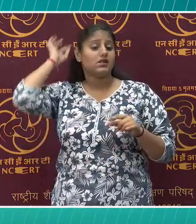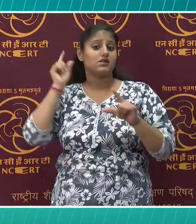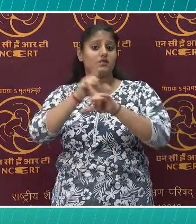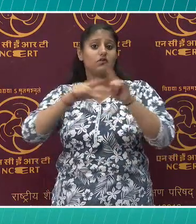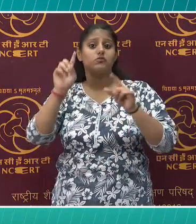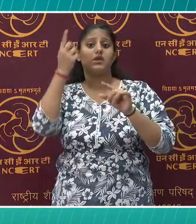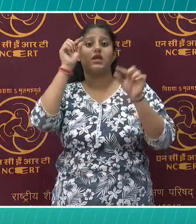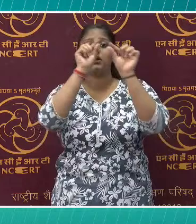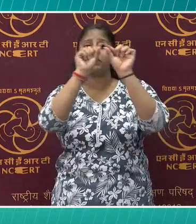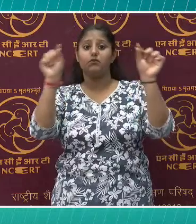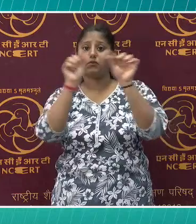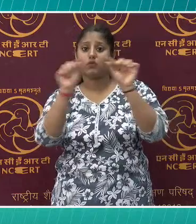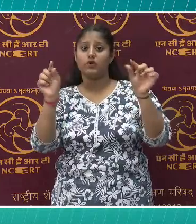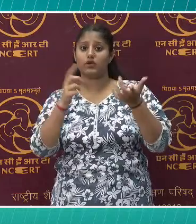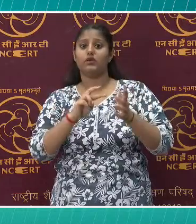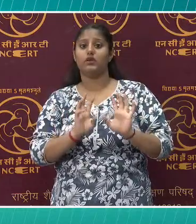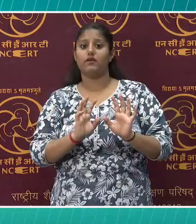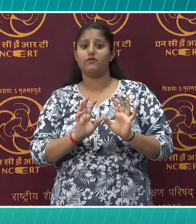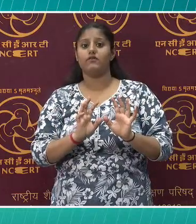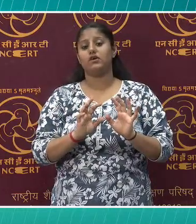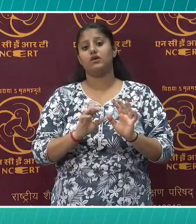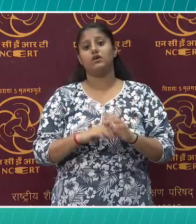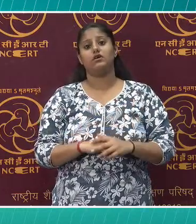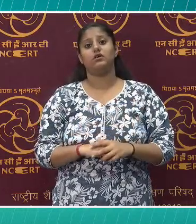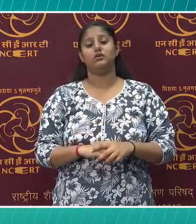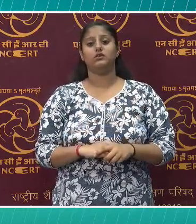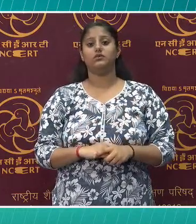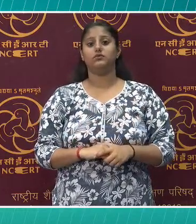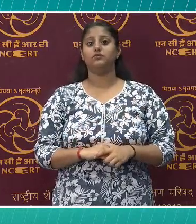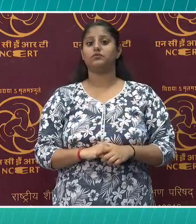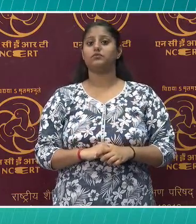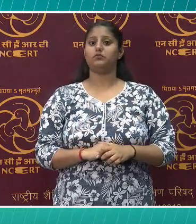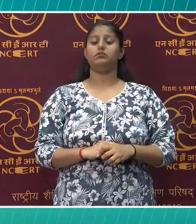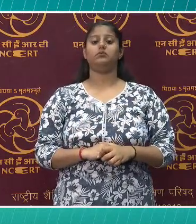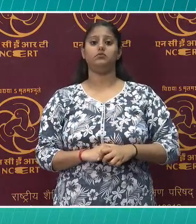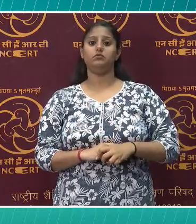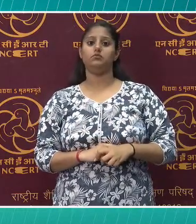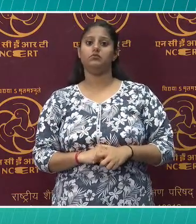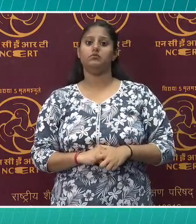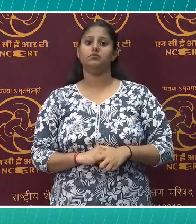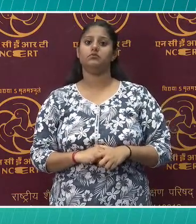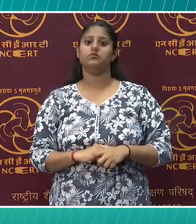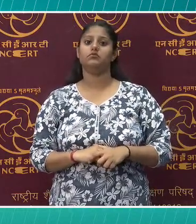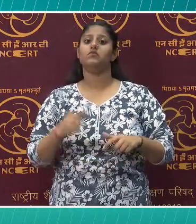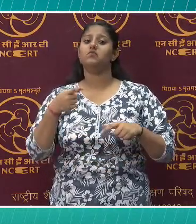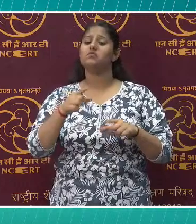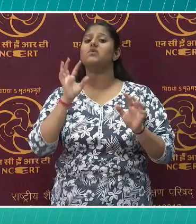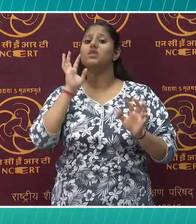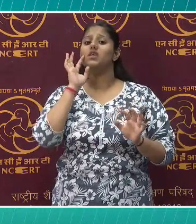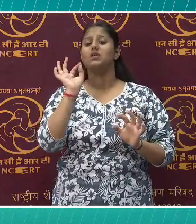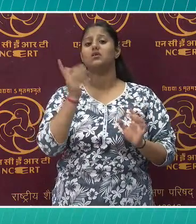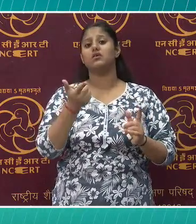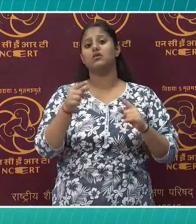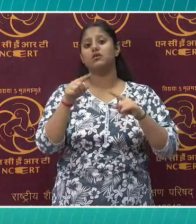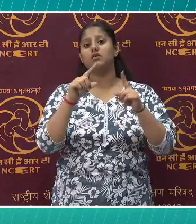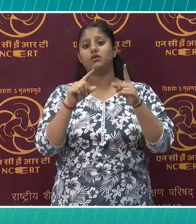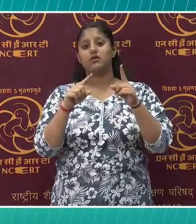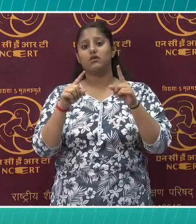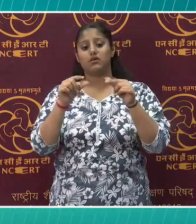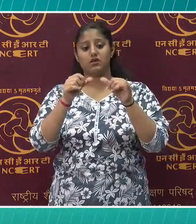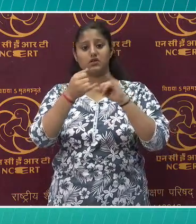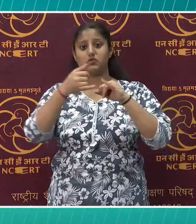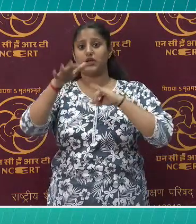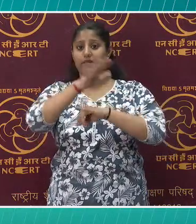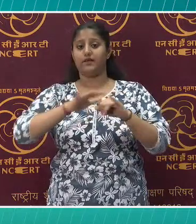रूप वेश भाषा चाहे अनेक हैं. So that is a very beautiful thing which we have in our